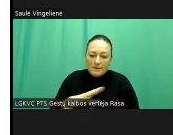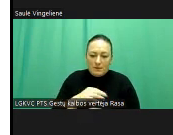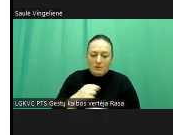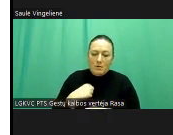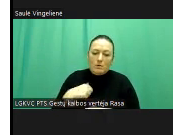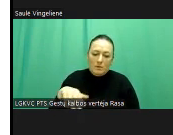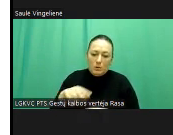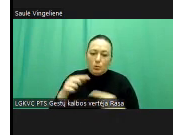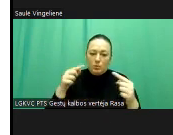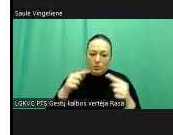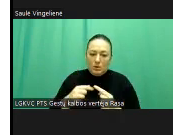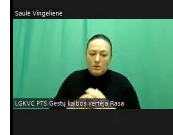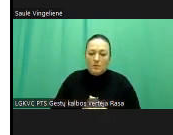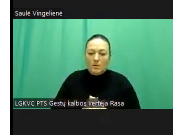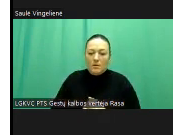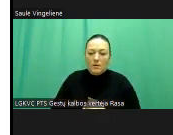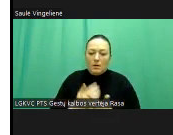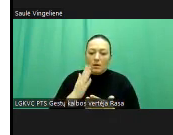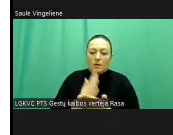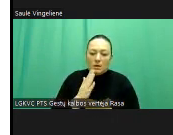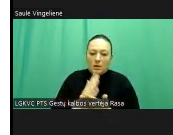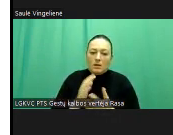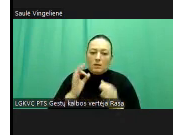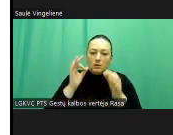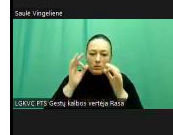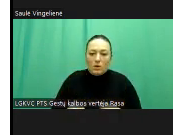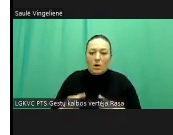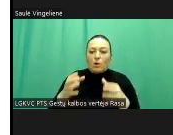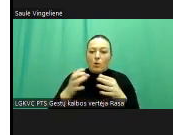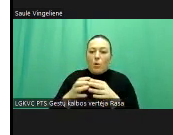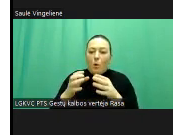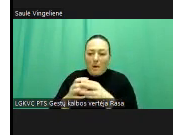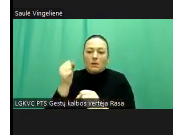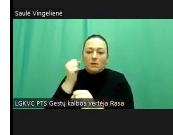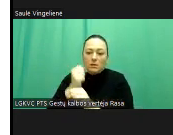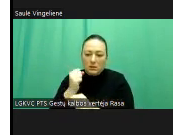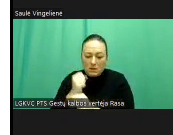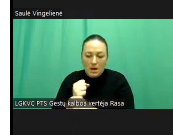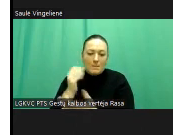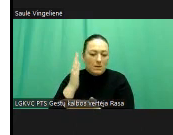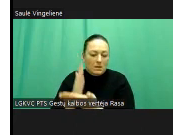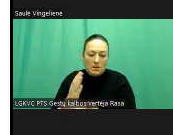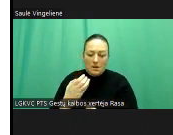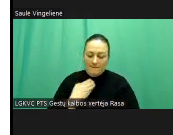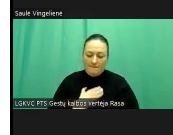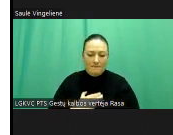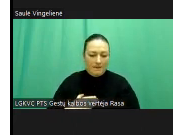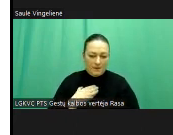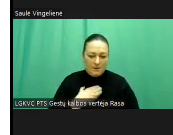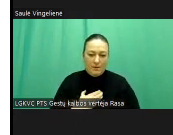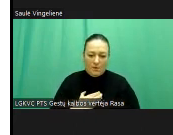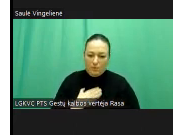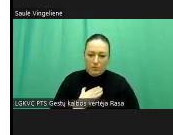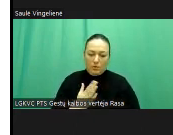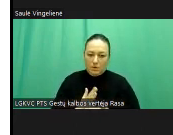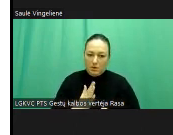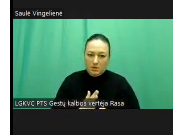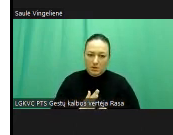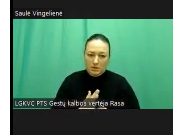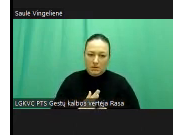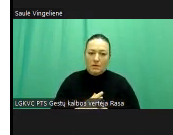sutinkame. Ir tai yra absoliučiai teisinga, kad komandinis darbas yra, galima sakyti, raktas